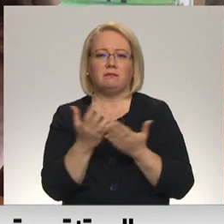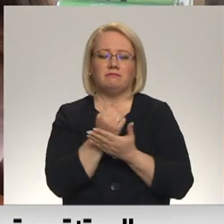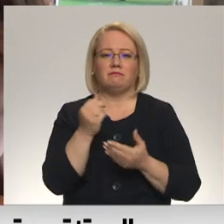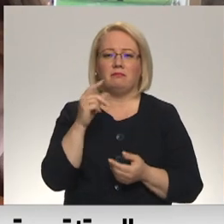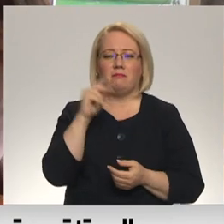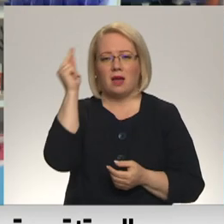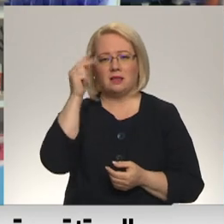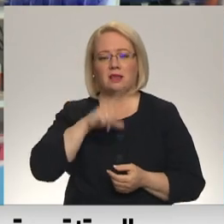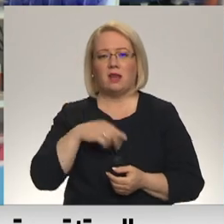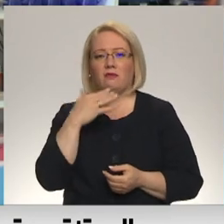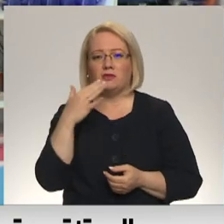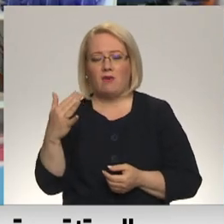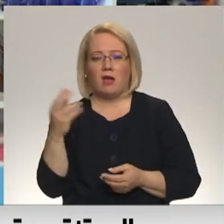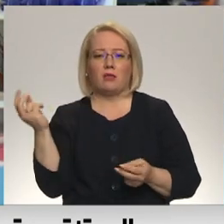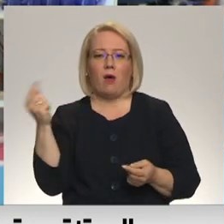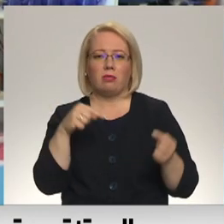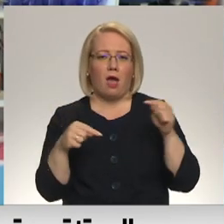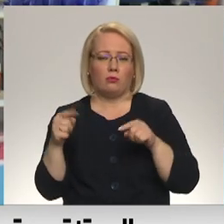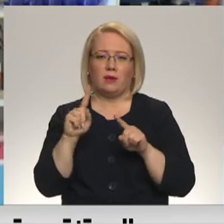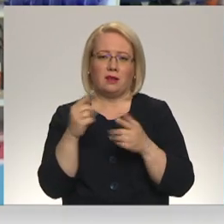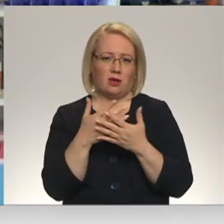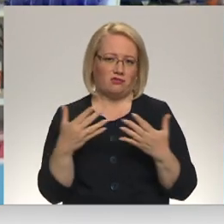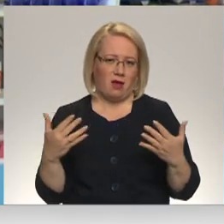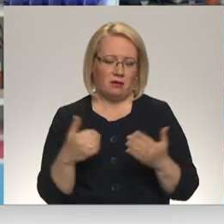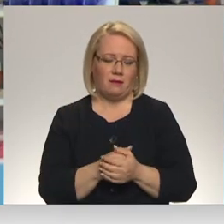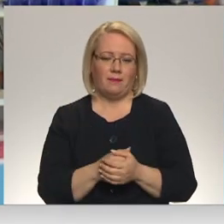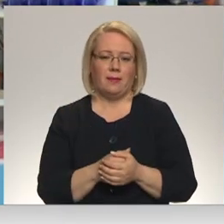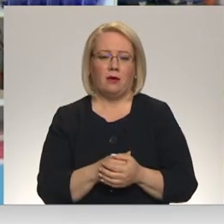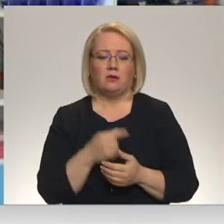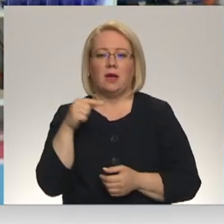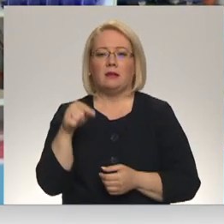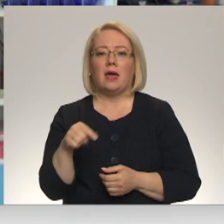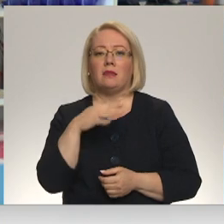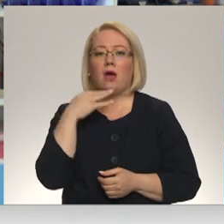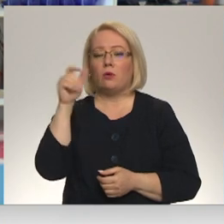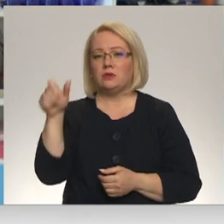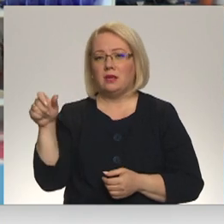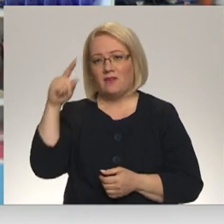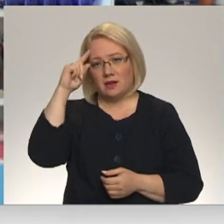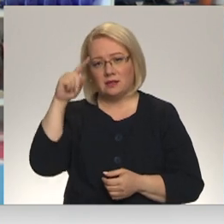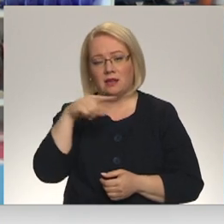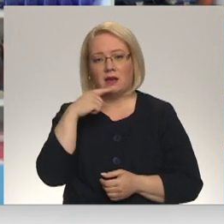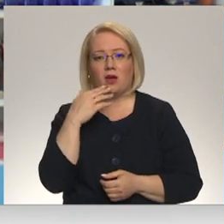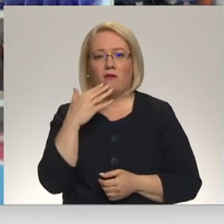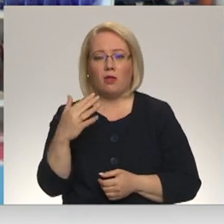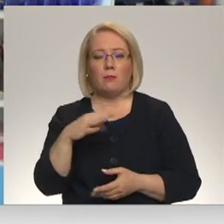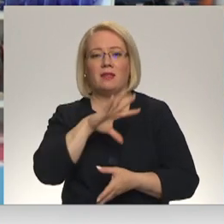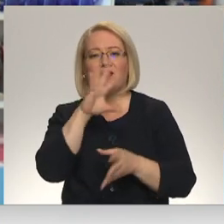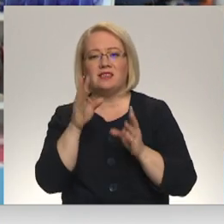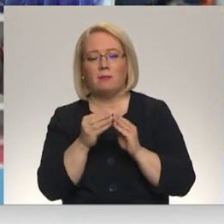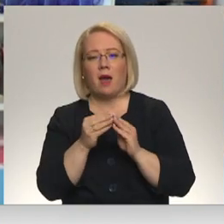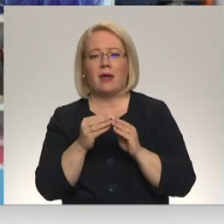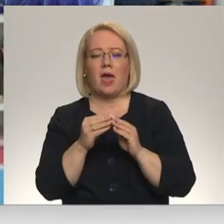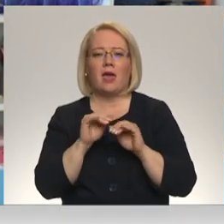ir dažāda. Большинство людей знают русский, да. Šeit vairums cilvēku zina krievu valodu, bet vispārējai